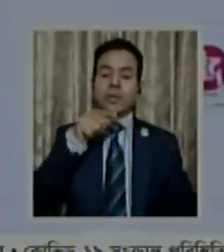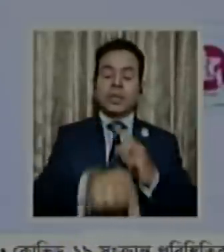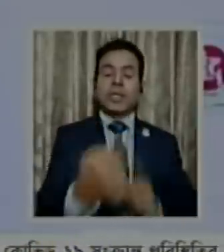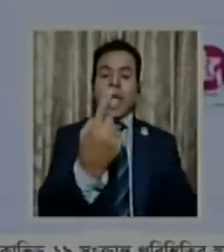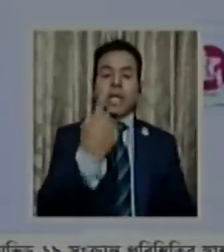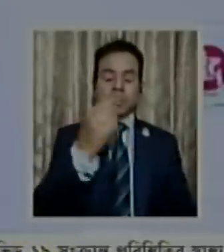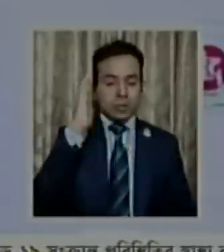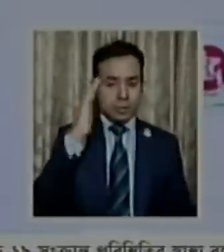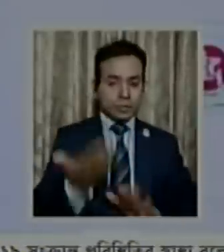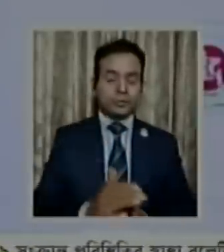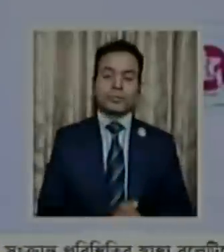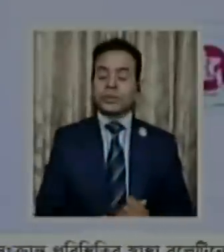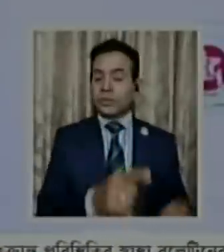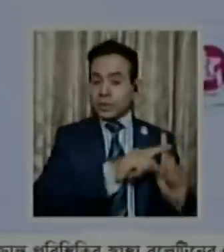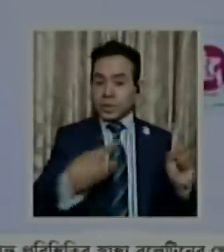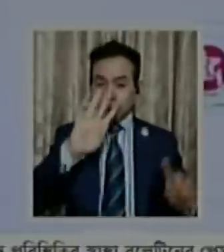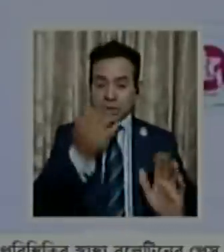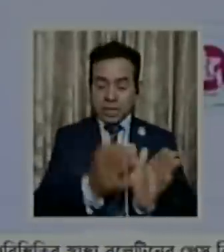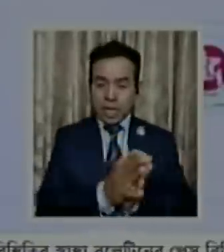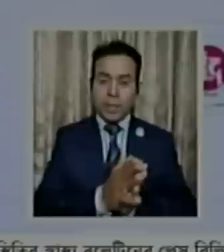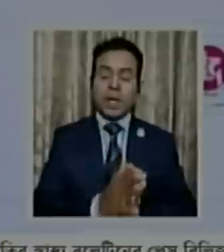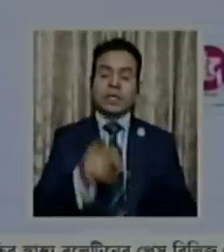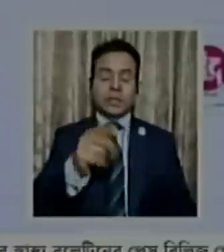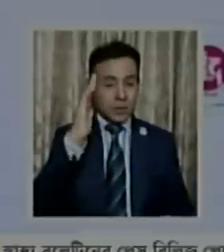৮১-৯০ জন এবং ৯১-১০০ বছরের মধ্যে ১জন।